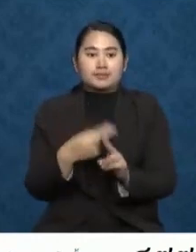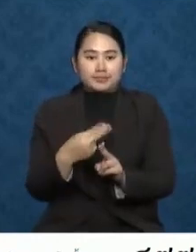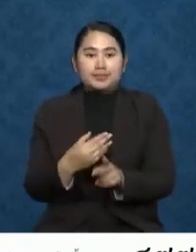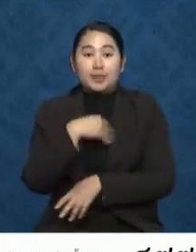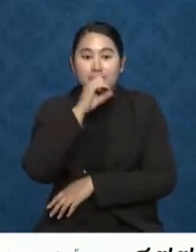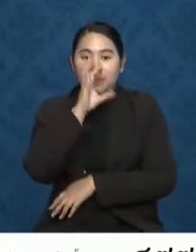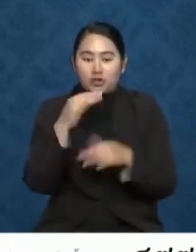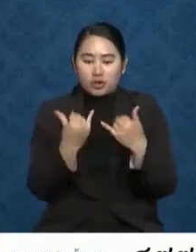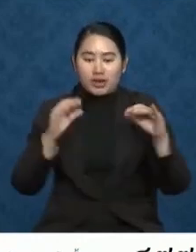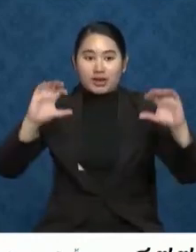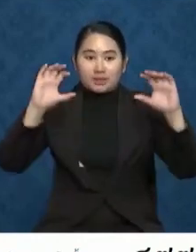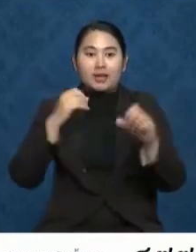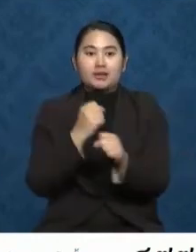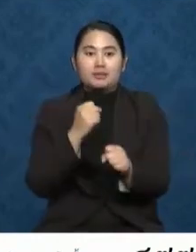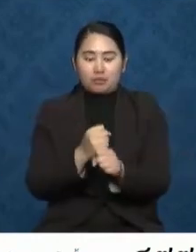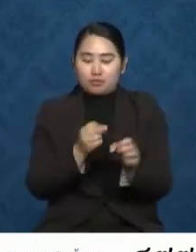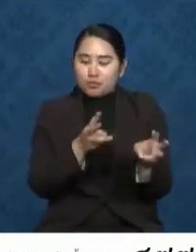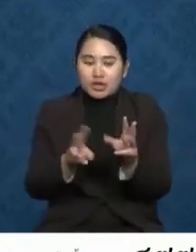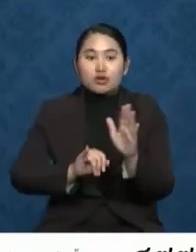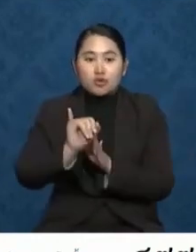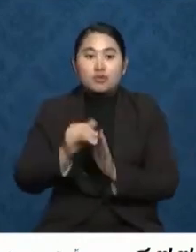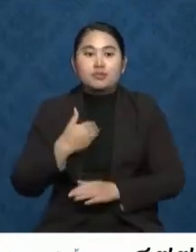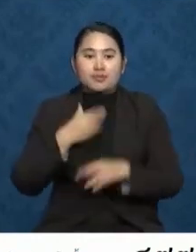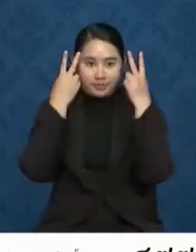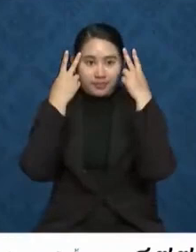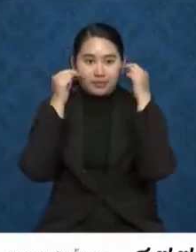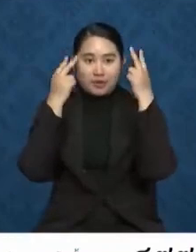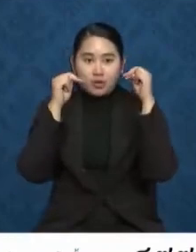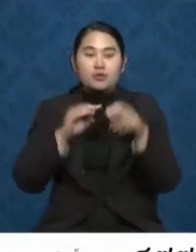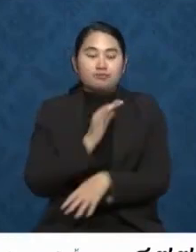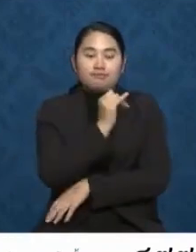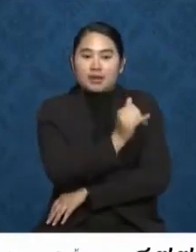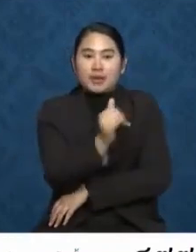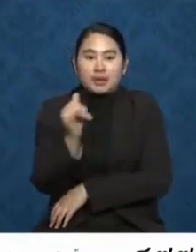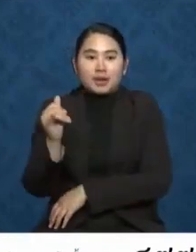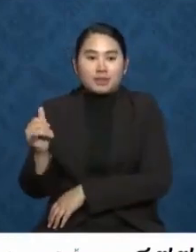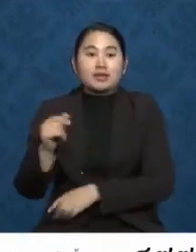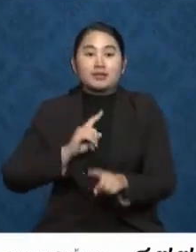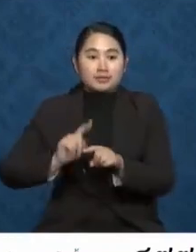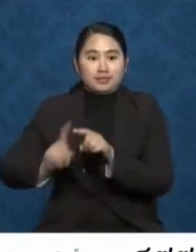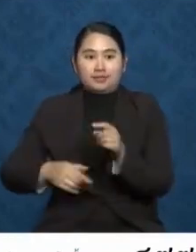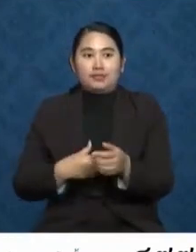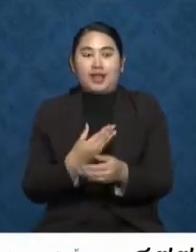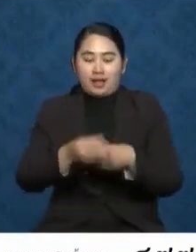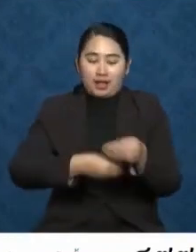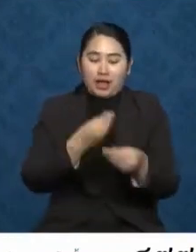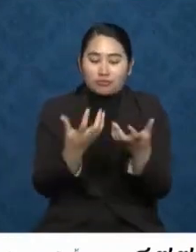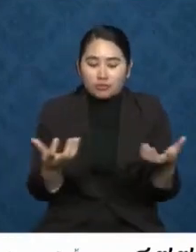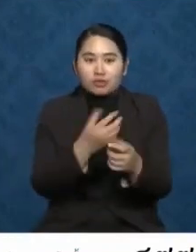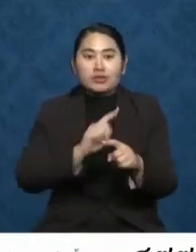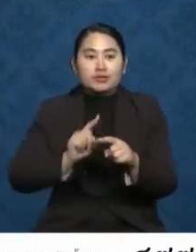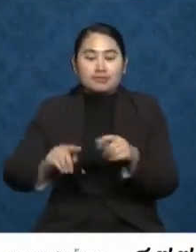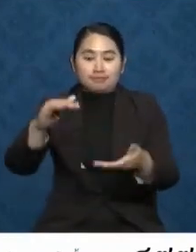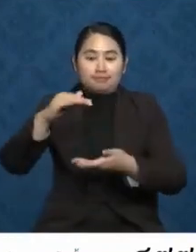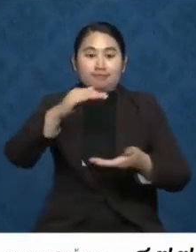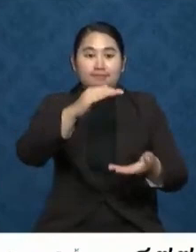าตอนนี้รัฐบาลชุดนี้ได้เดินทางมาถูกต้องแล้วท่านนายกรัฐมนตรีเป็นเซลแมนเดินทางไปหลายๆประเทศเพื่อเอางานการค้าการลงทุนเข้ามาท่